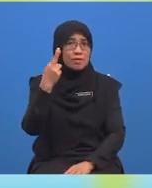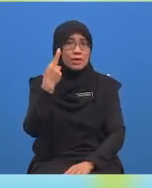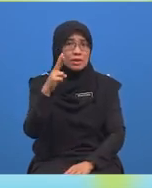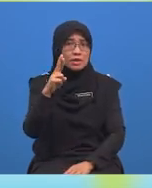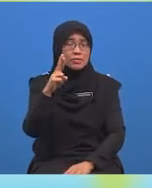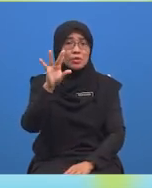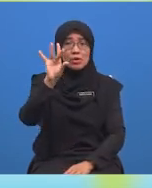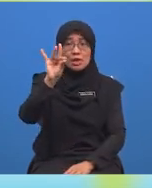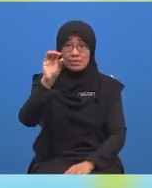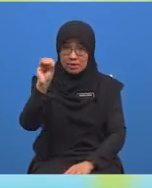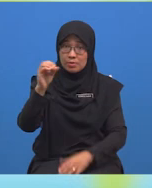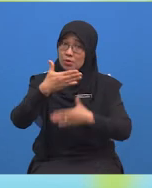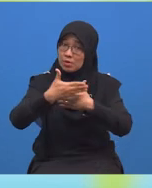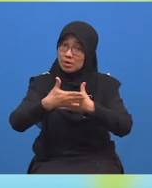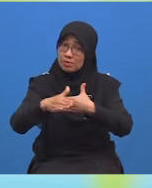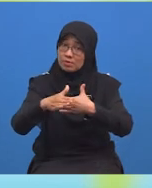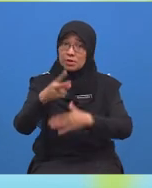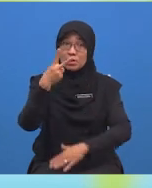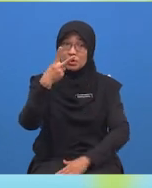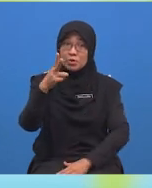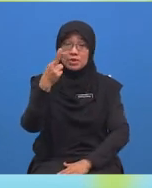64,080. Kemudian,